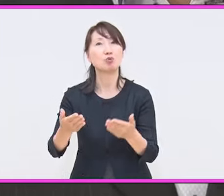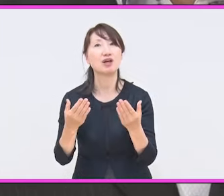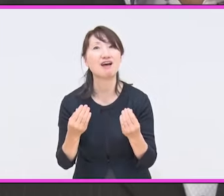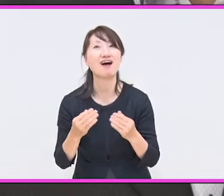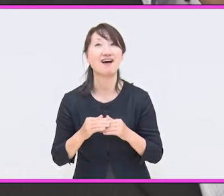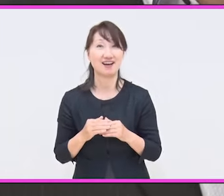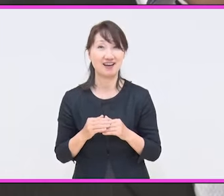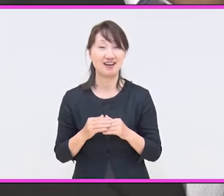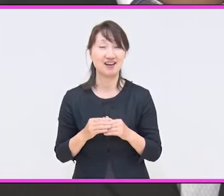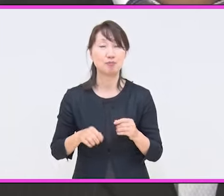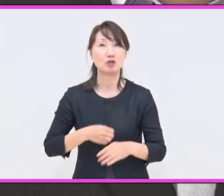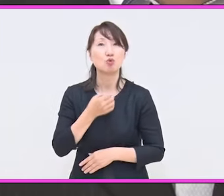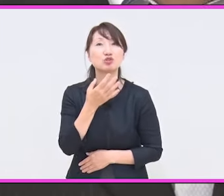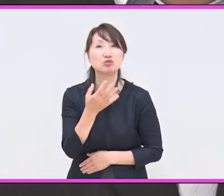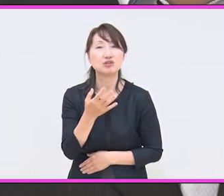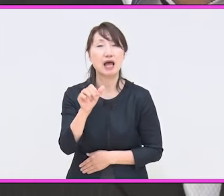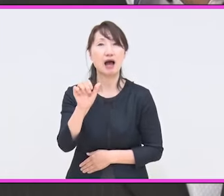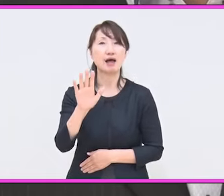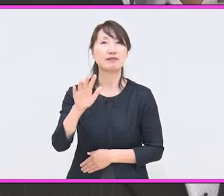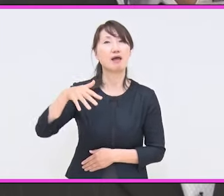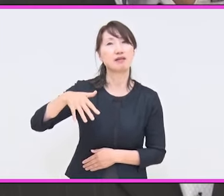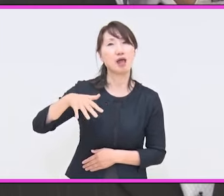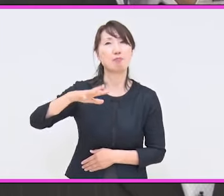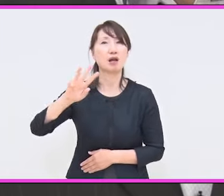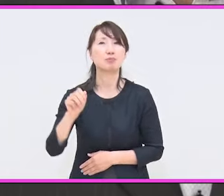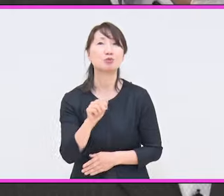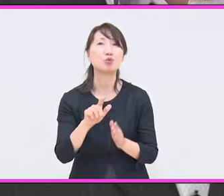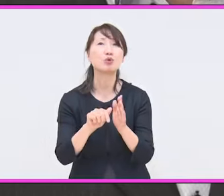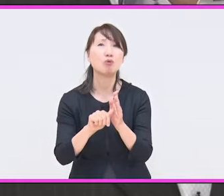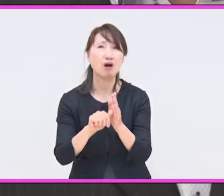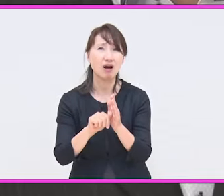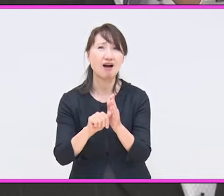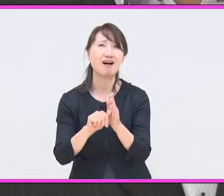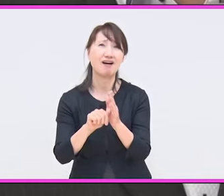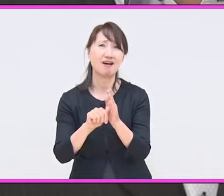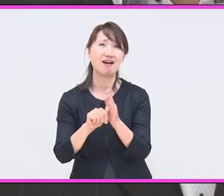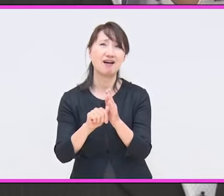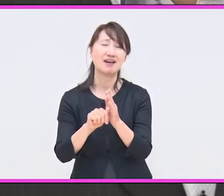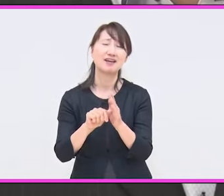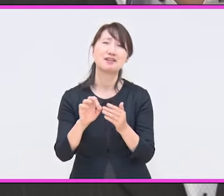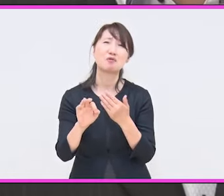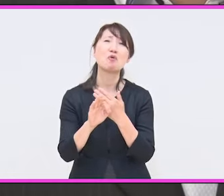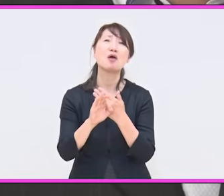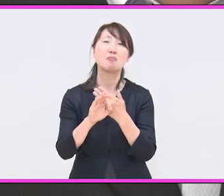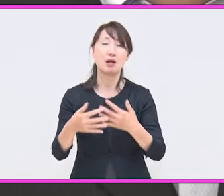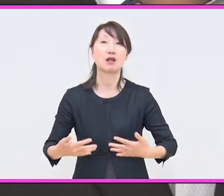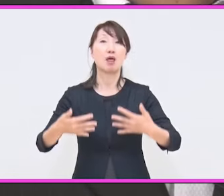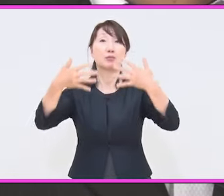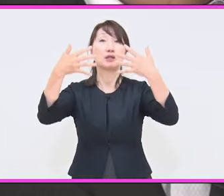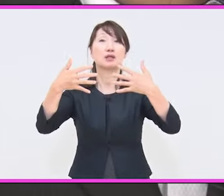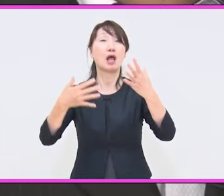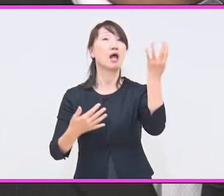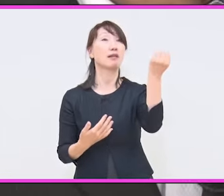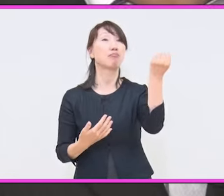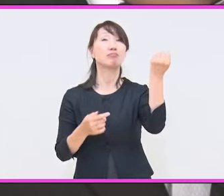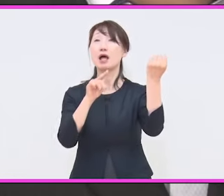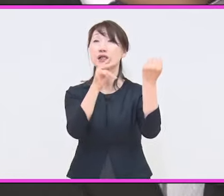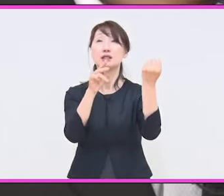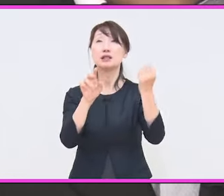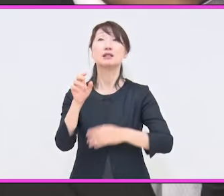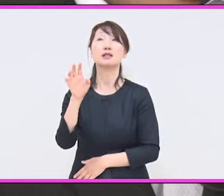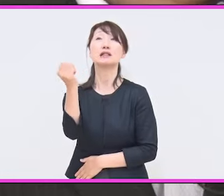正直あのアテネパラリンピックの時ってあのバック青画面のテロップに何対何日本負けましたしか出てないんですよ僕らの